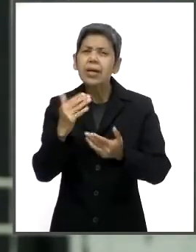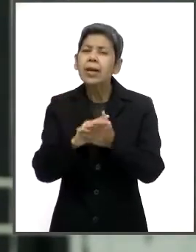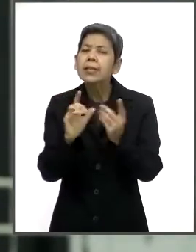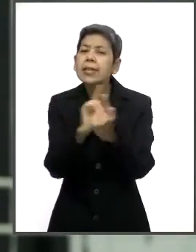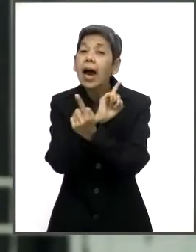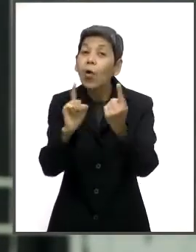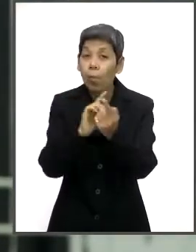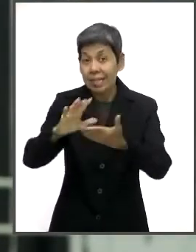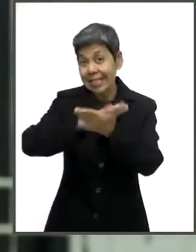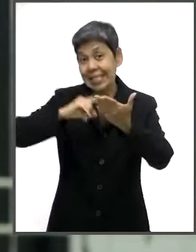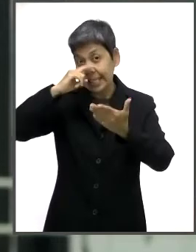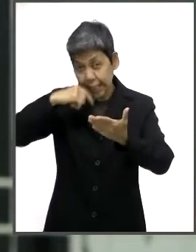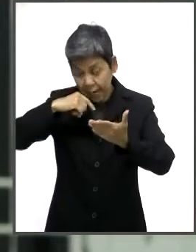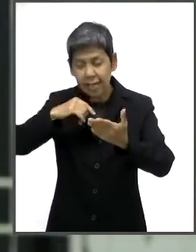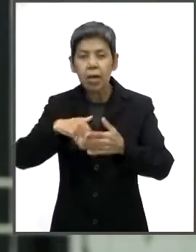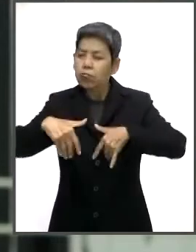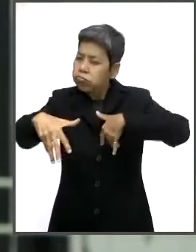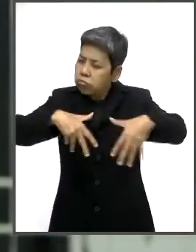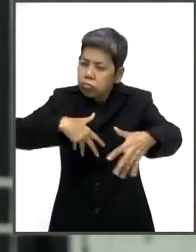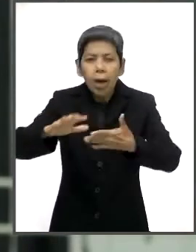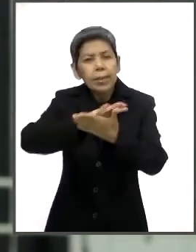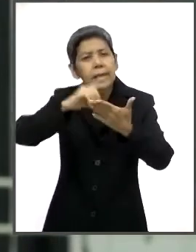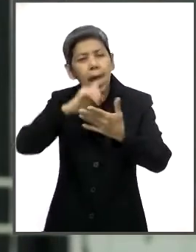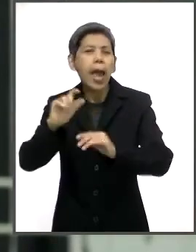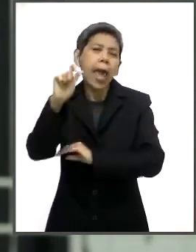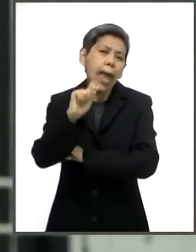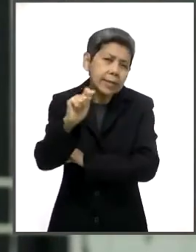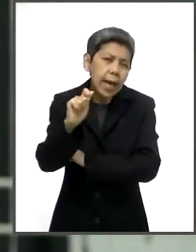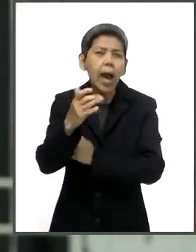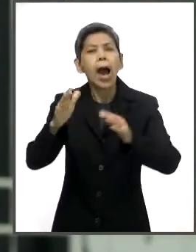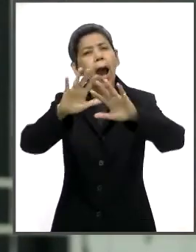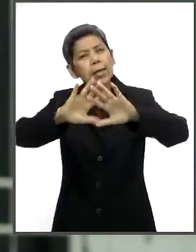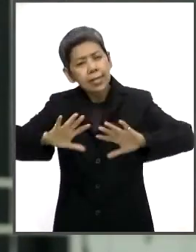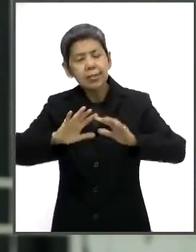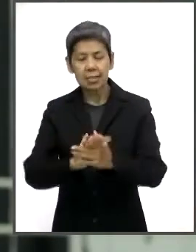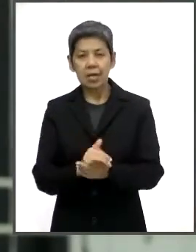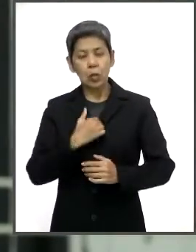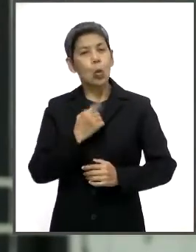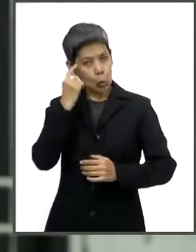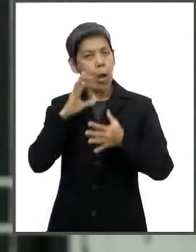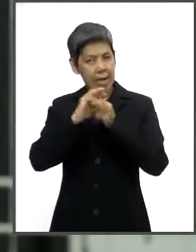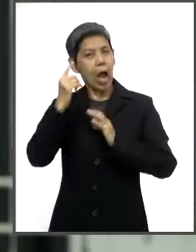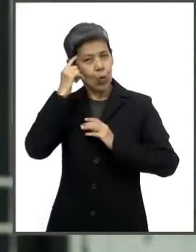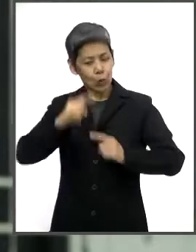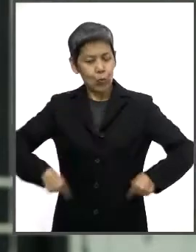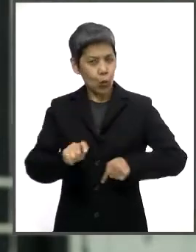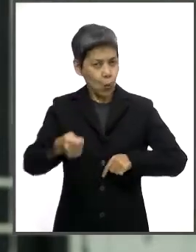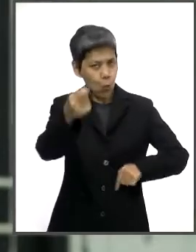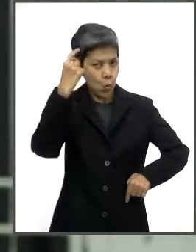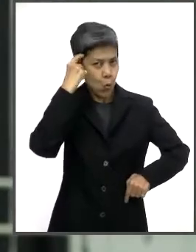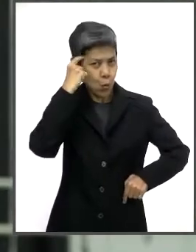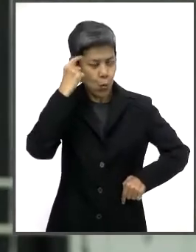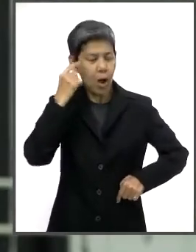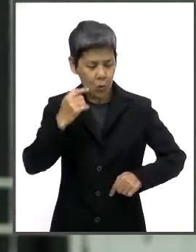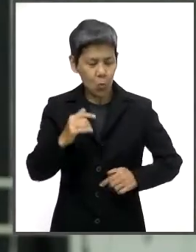ที่สังคมในประเทศไทยแล้วก็ในเอเชียอาเซียนเอเชียอย่างเงี้ยค่ะรู้จักกีฬาวีลแชร์ฟันดาบ